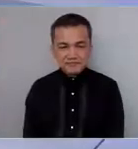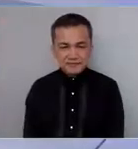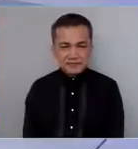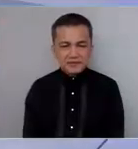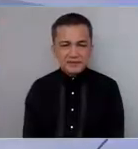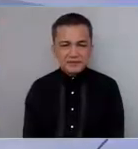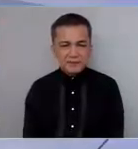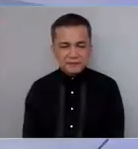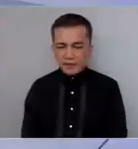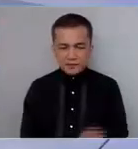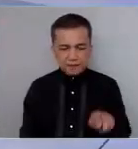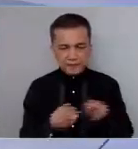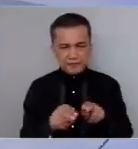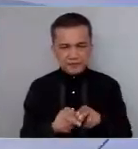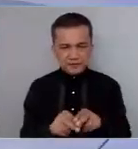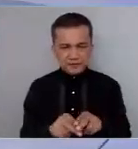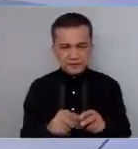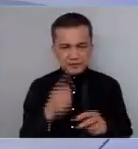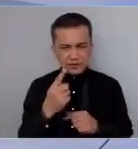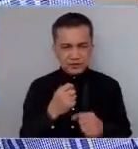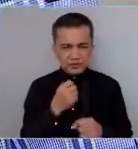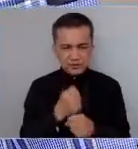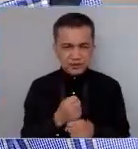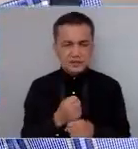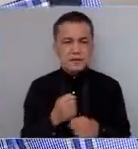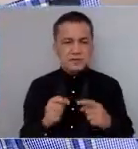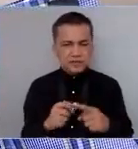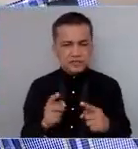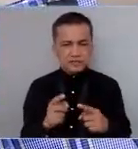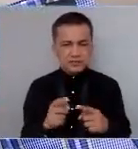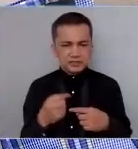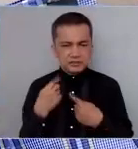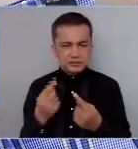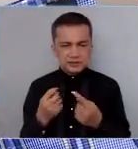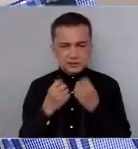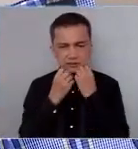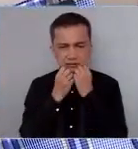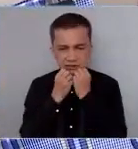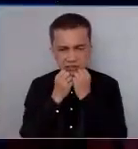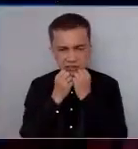workout nito ay nasa 1 year lang sana. Year lang. Pero talaga, since kailangan natin magtipid,